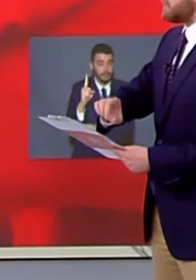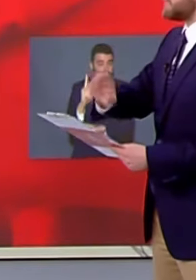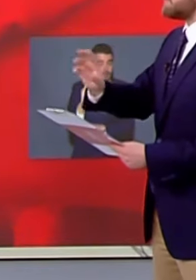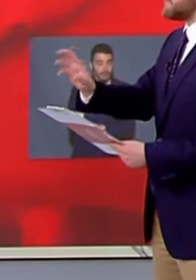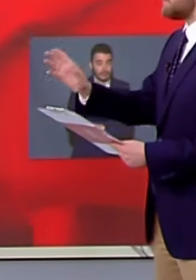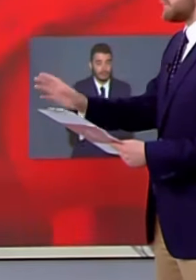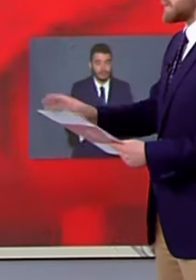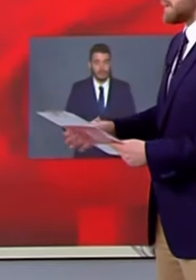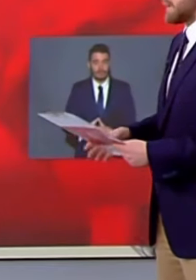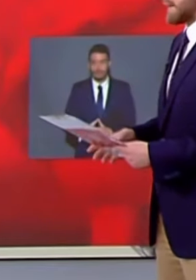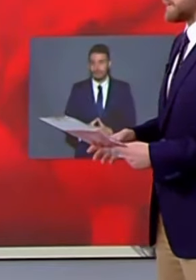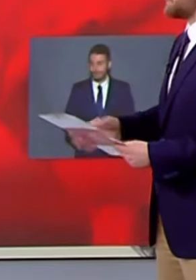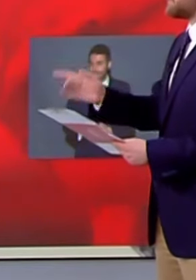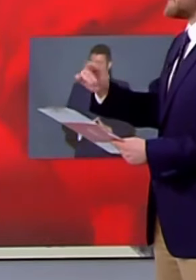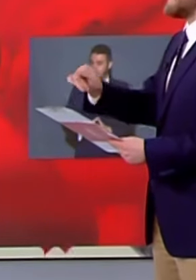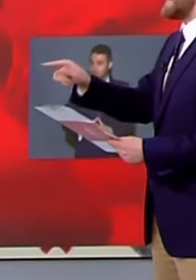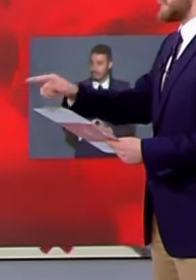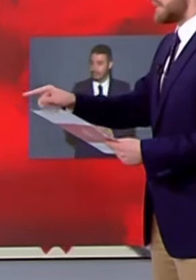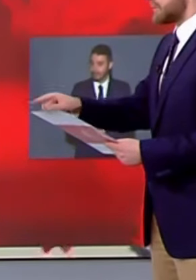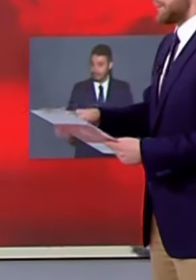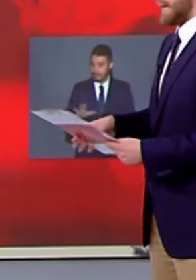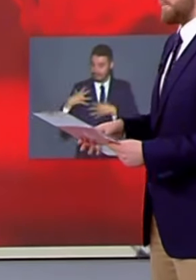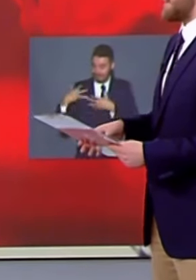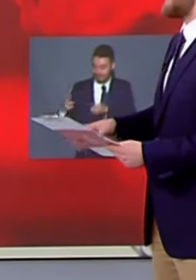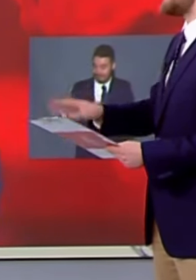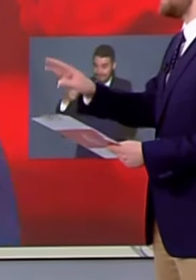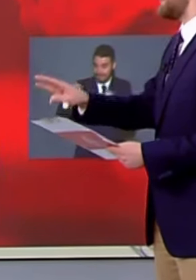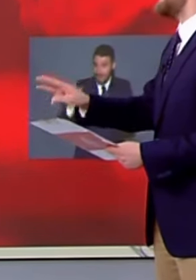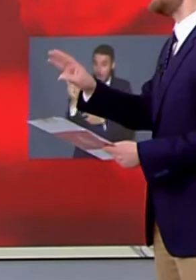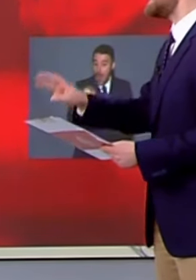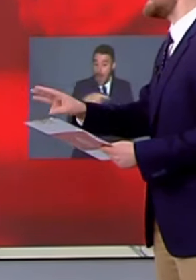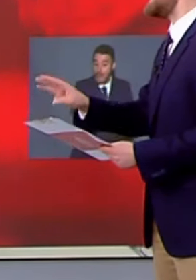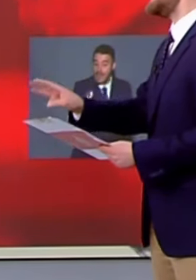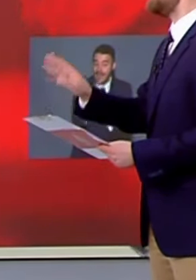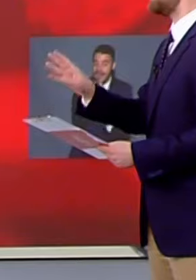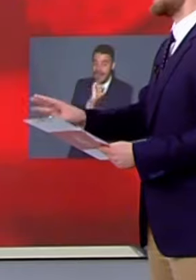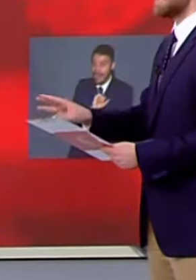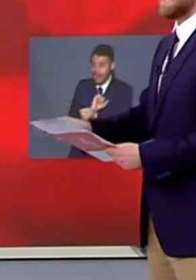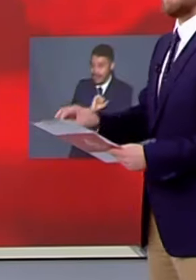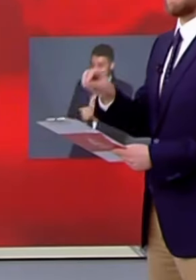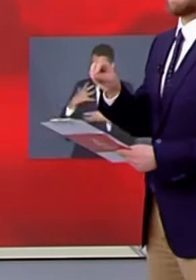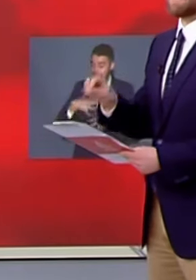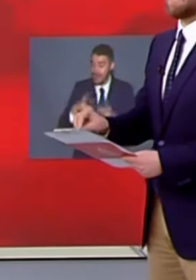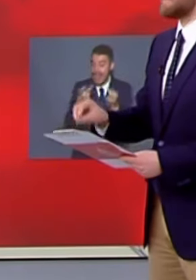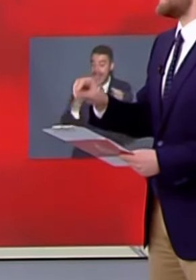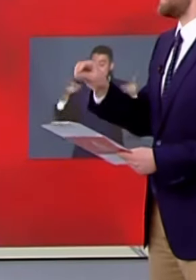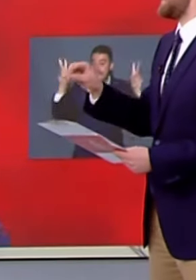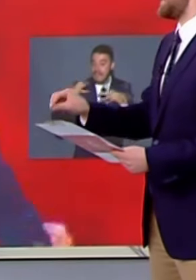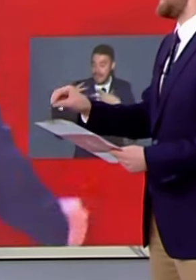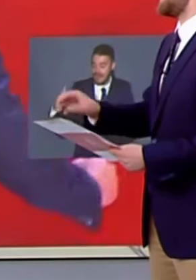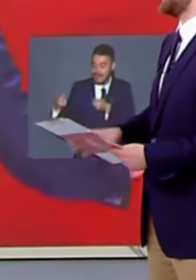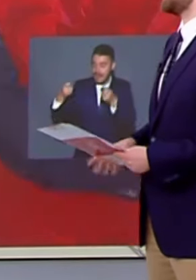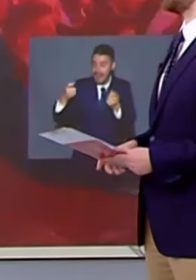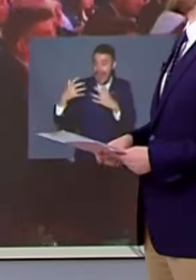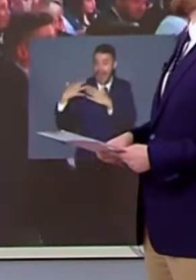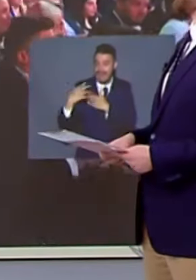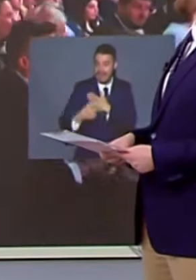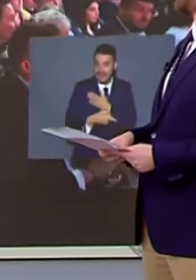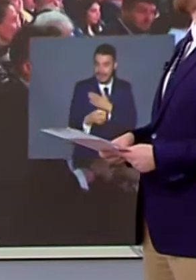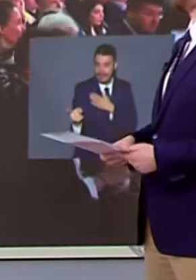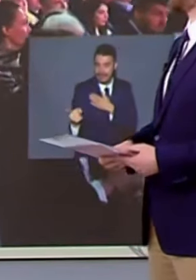Από την άλλη πλευρά υπήρχε μούδιασμα, κάτι το οποίο ήταν εξίσου εμφανές. Συνολικά, τρεις ήταν οι προτάσεις που κατατέθηκαν για να